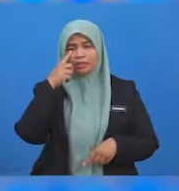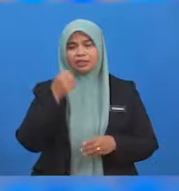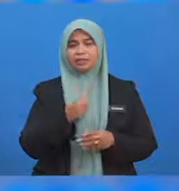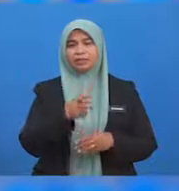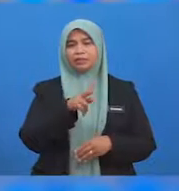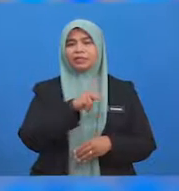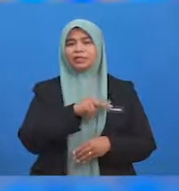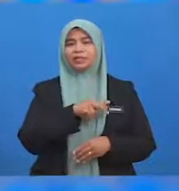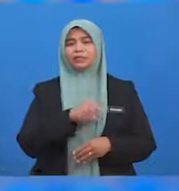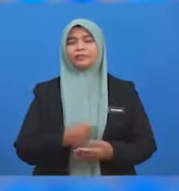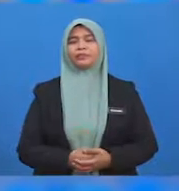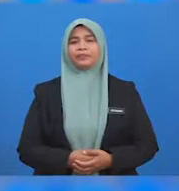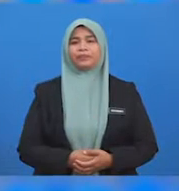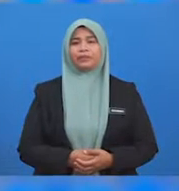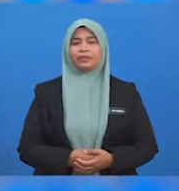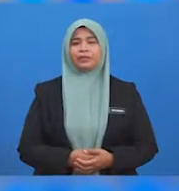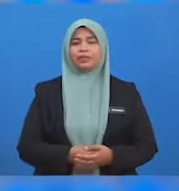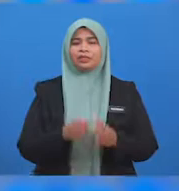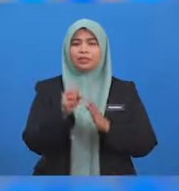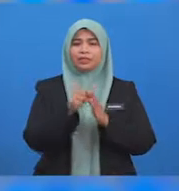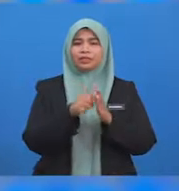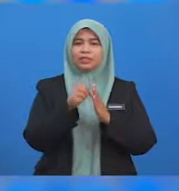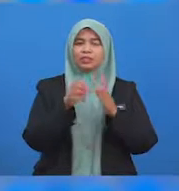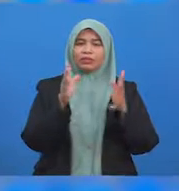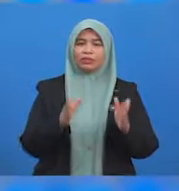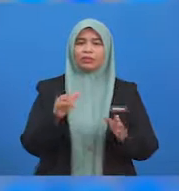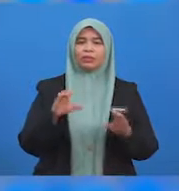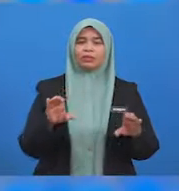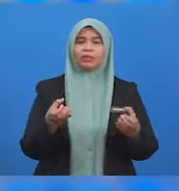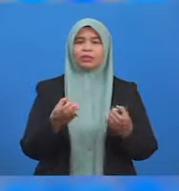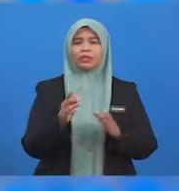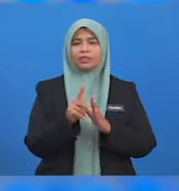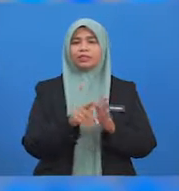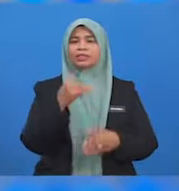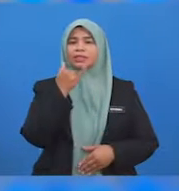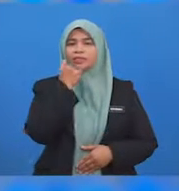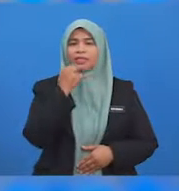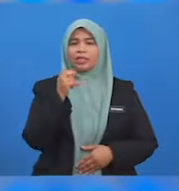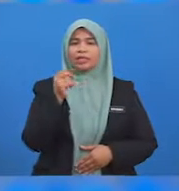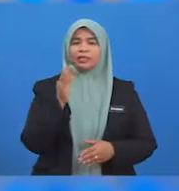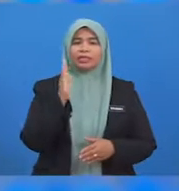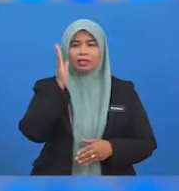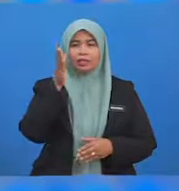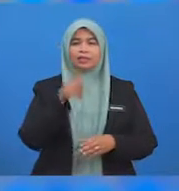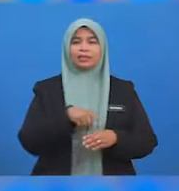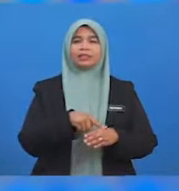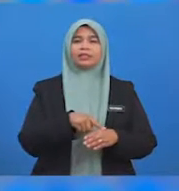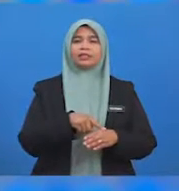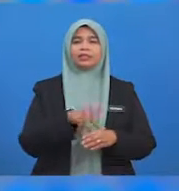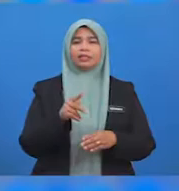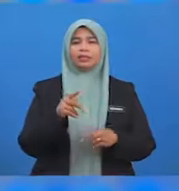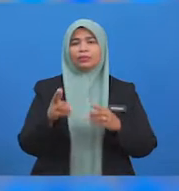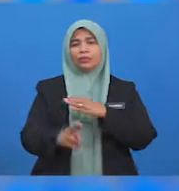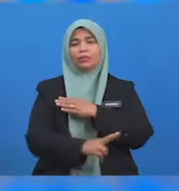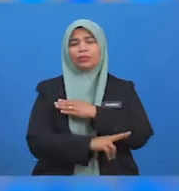membawa kematian. Seseorang yang melakukan kesalahan akan dikenakan hukuman qisas